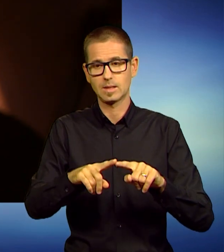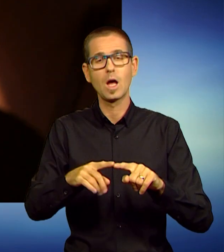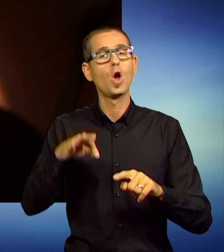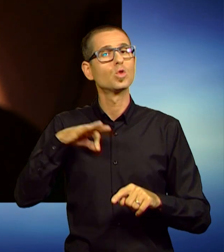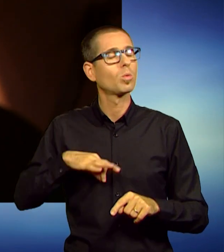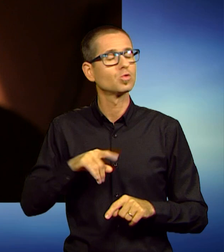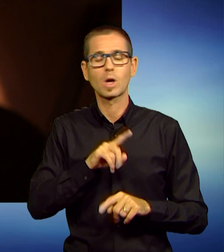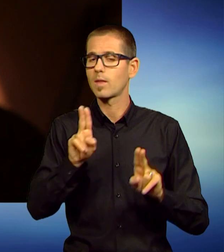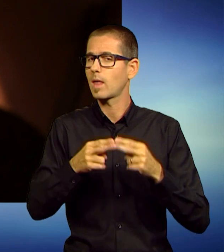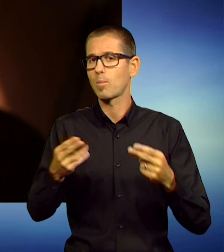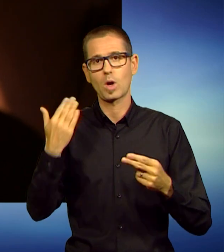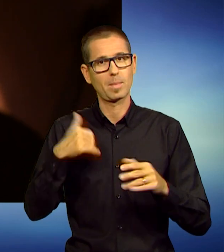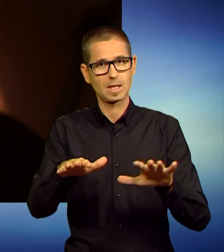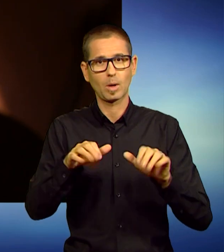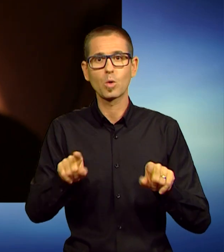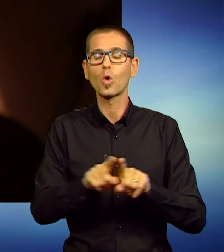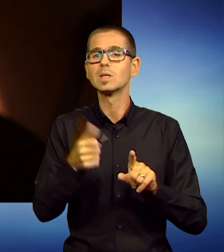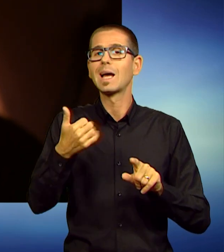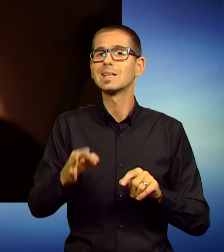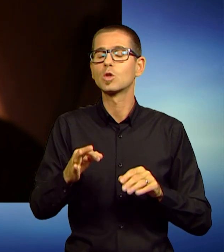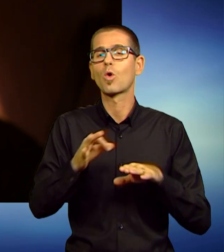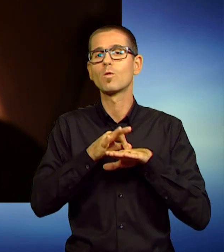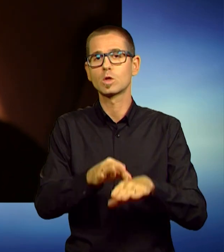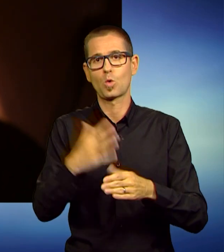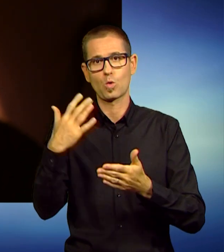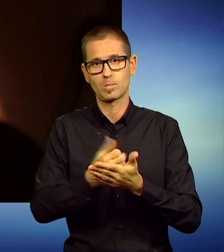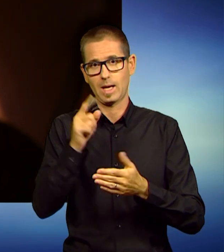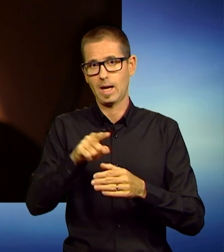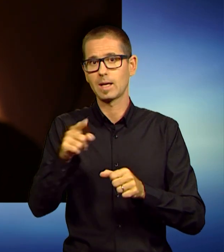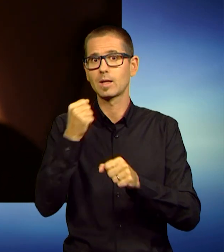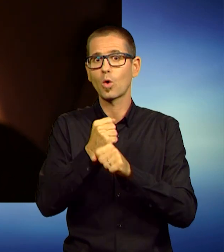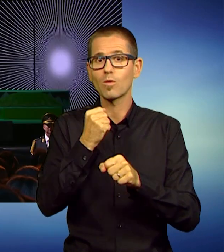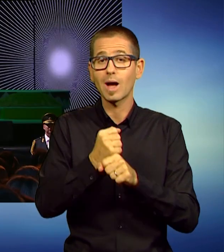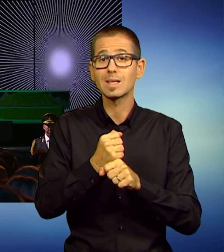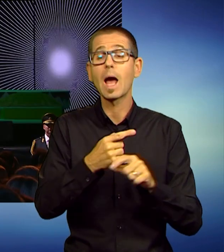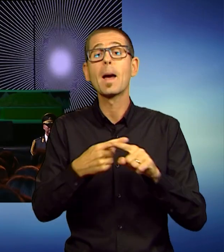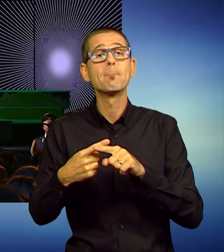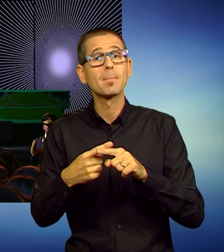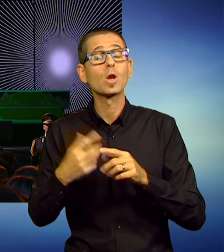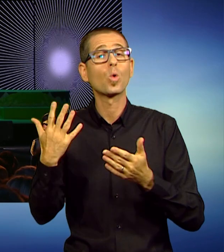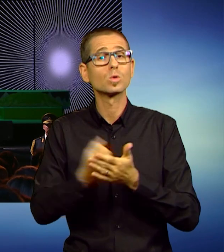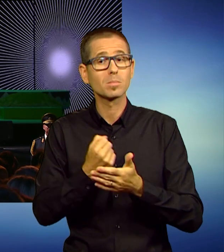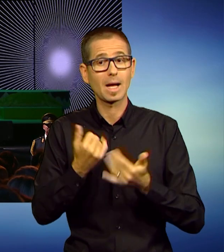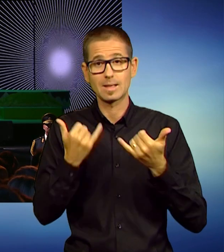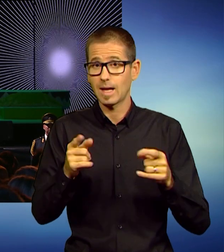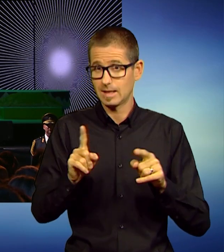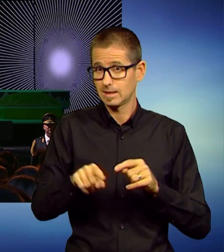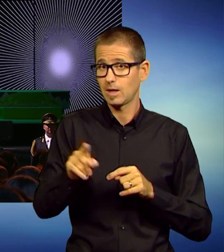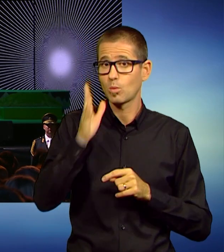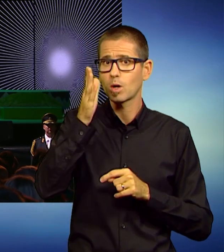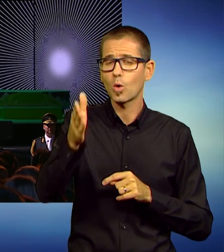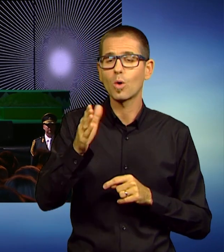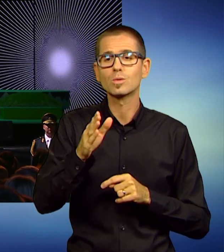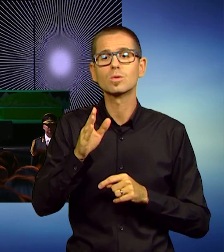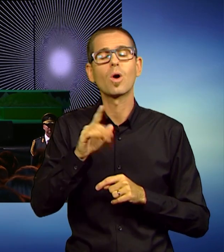Dobiček nikakor ne more biti sprejemljiv kot edino vodilo uspeha in delovanja. Merilo uspeha danes in v prihodnje ne